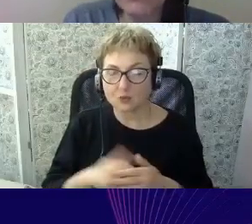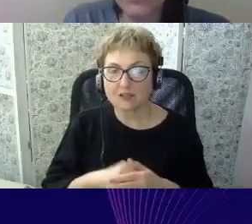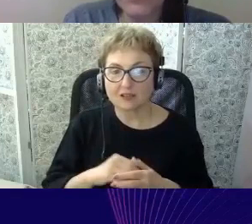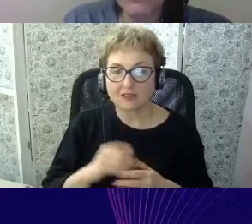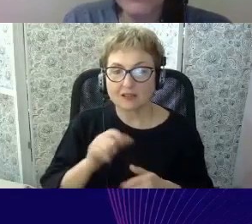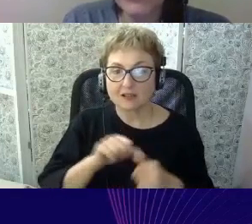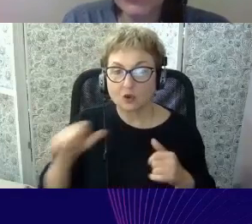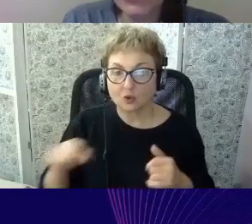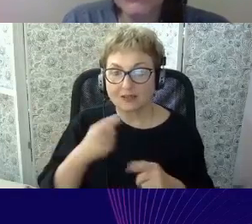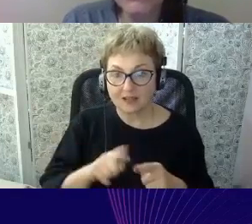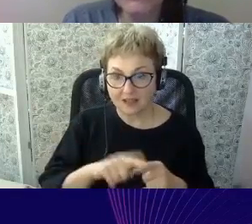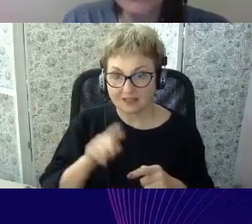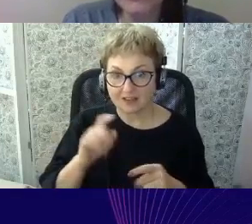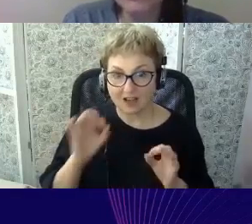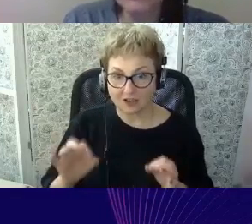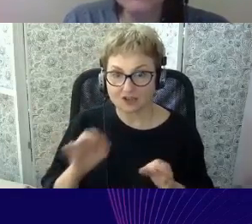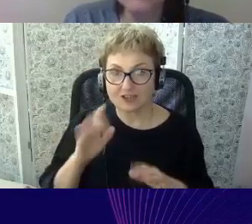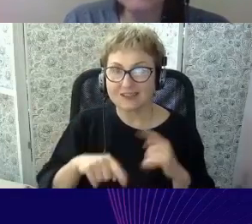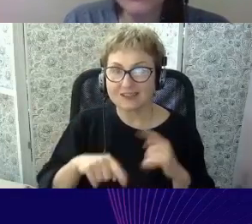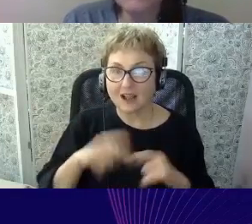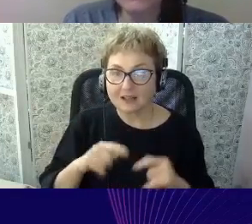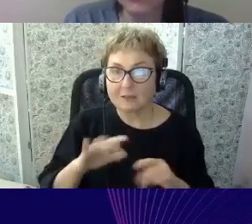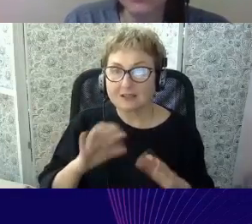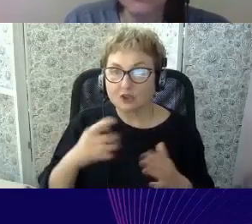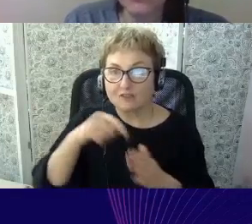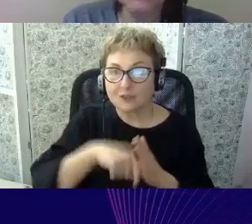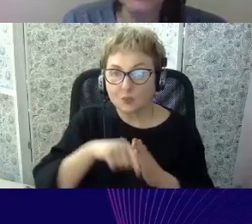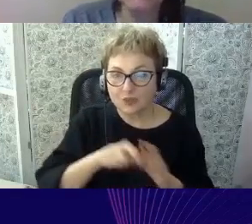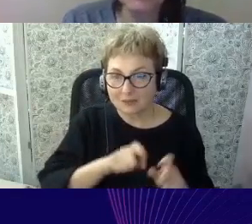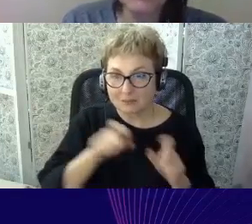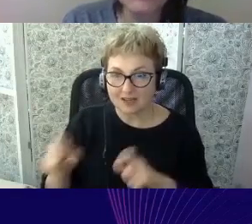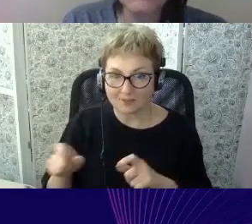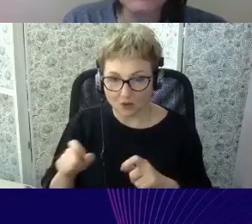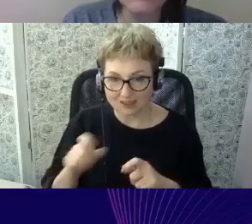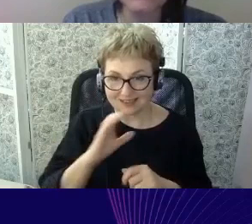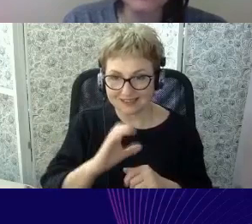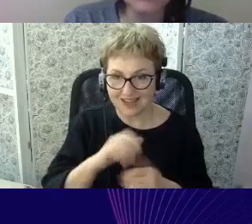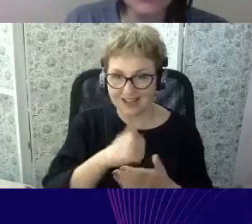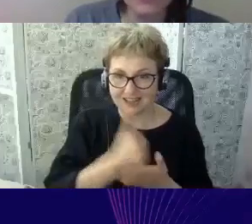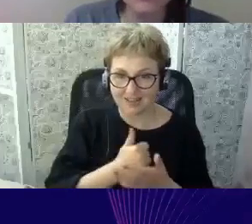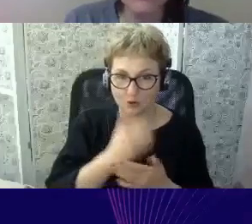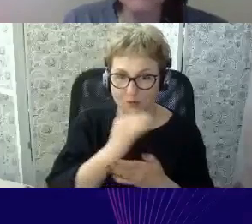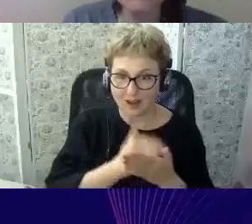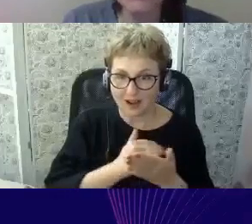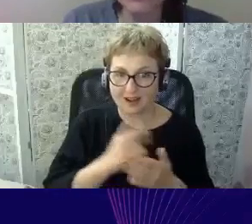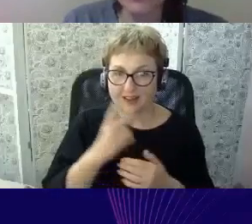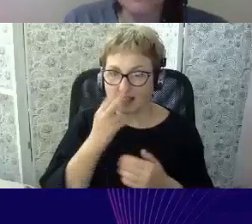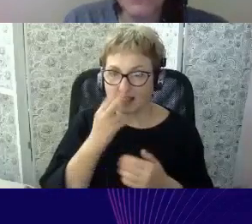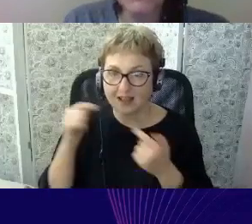Кроме этого, конечно же, иногда происходит внутренний перевод. То есть перевод с основной